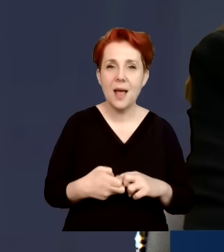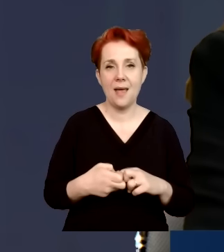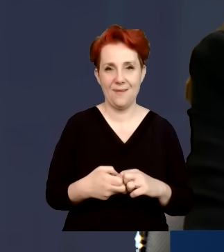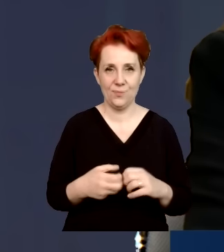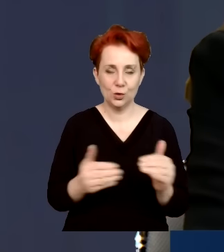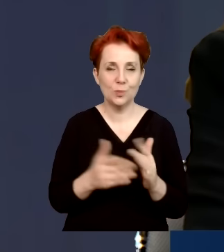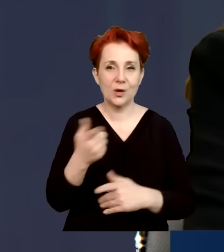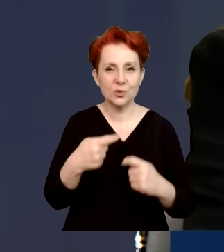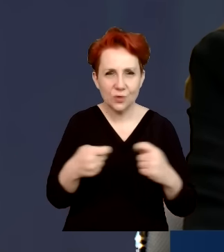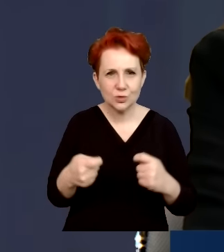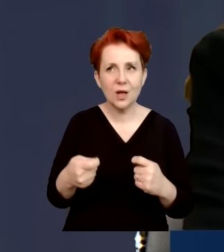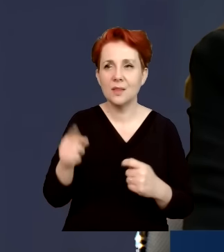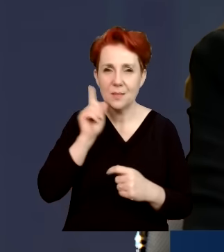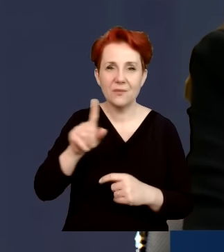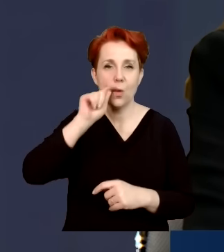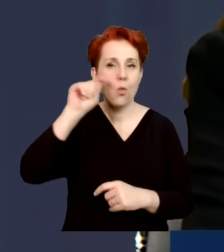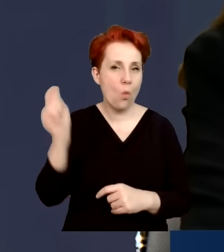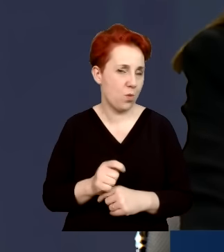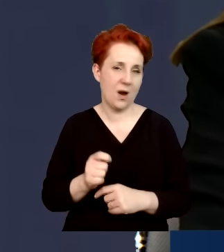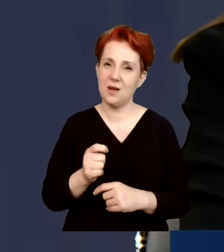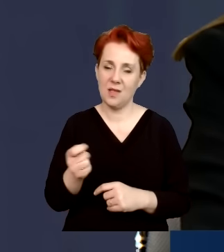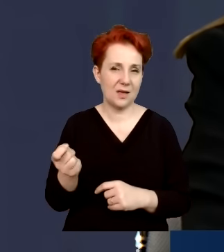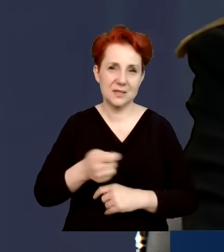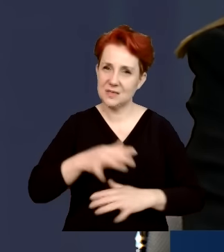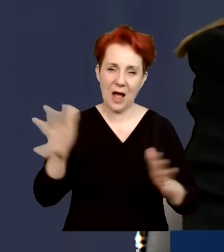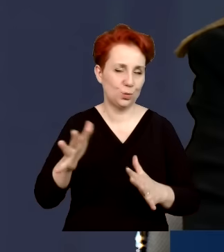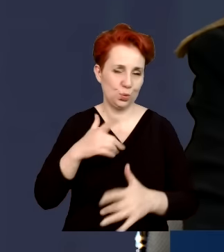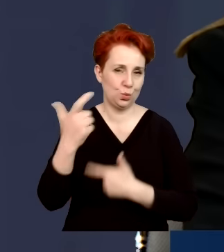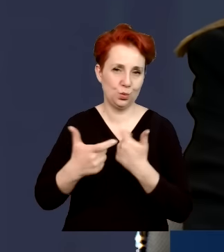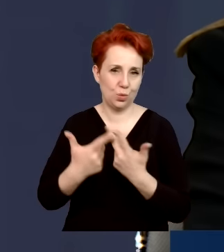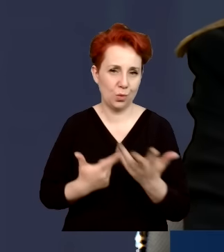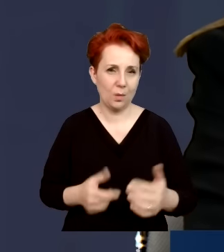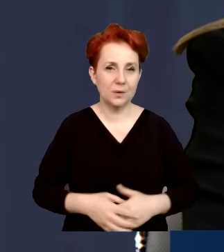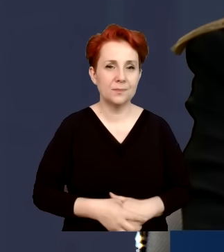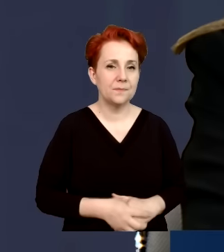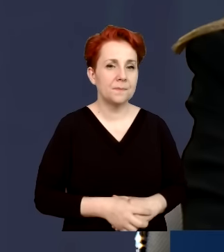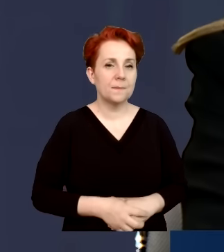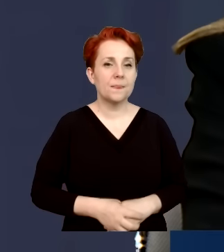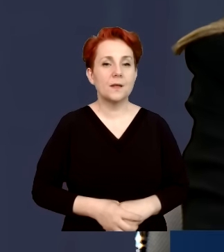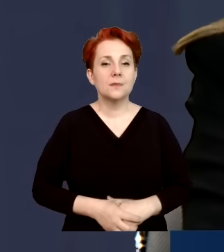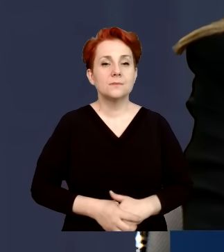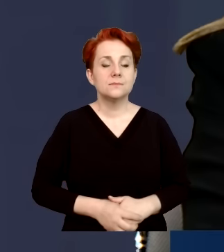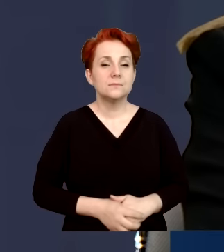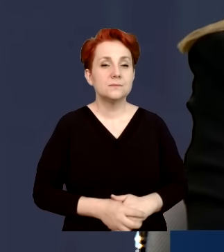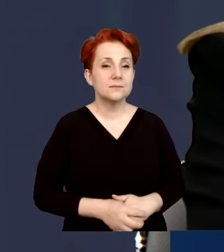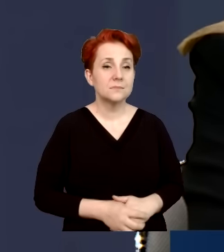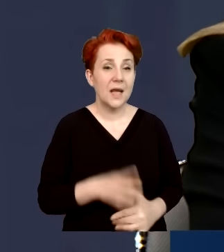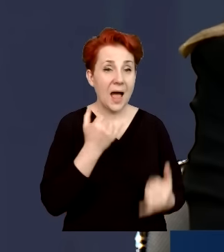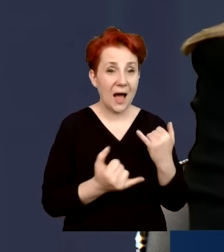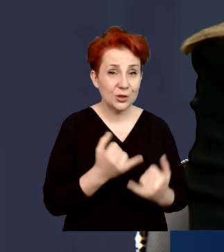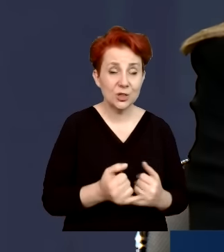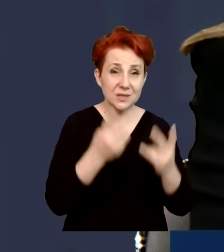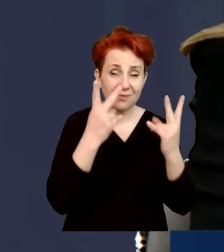sobie strona ukraińska naprawdę bardzo na wiele, zbyt wiele pan pozwala. Byłby zadowolony, gdyby nie, pana oczywiście, rozmówca spał ale czy, to podczas nie to ważnych rozmów. Ależ oczywiście, jak to